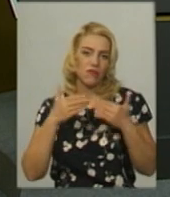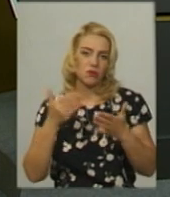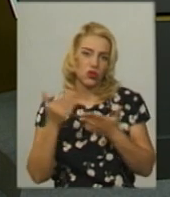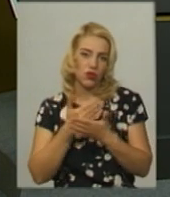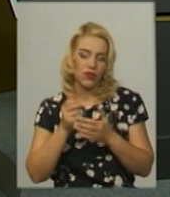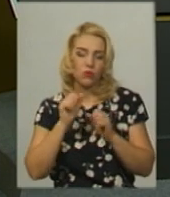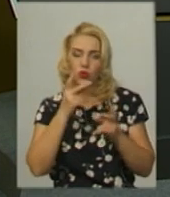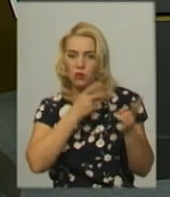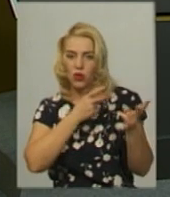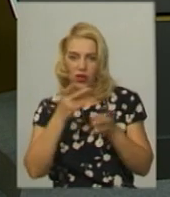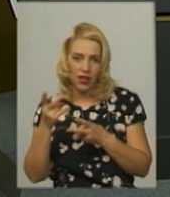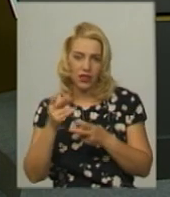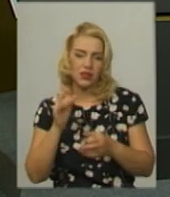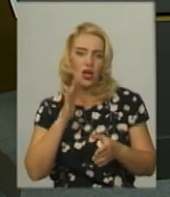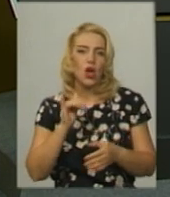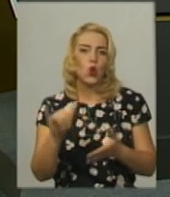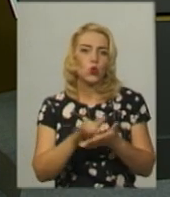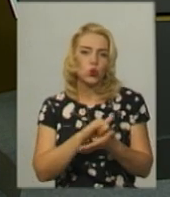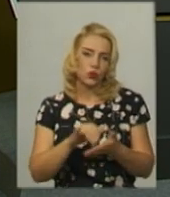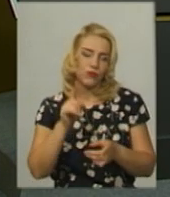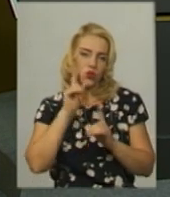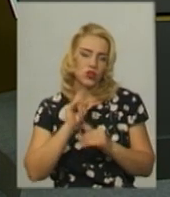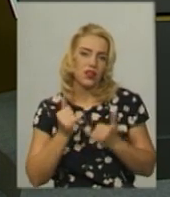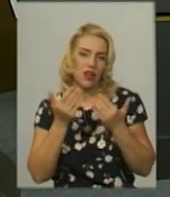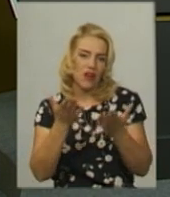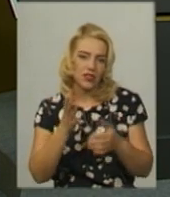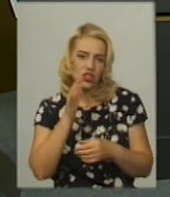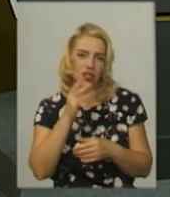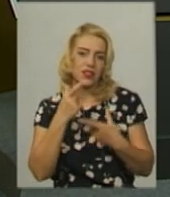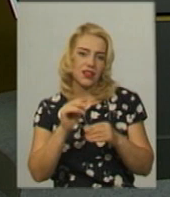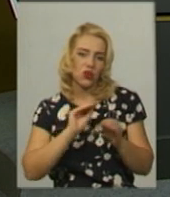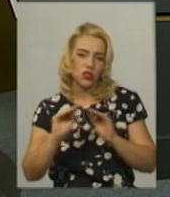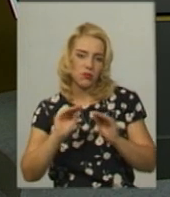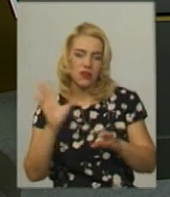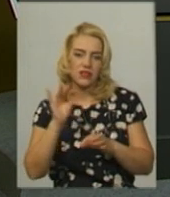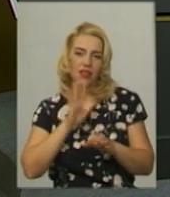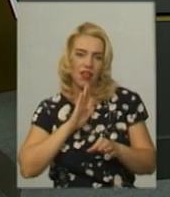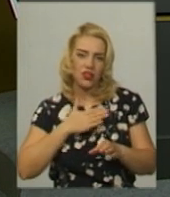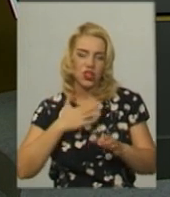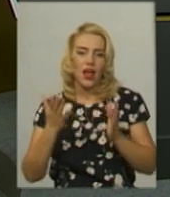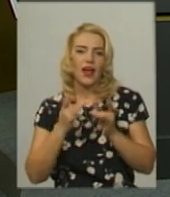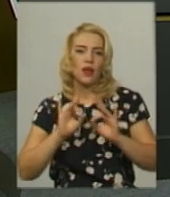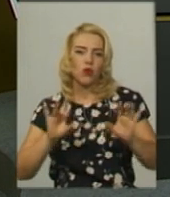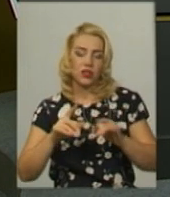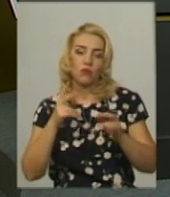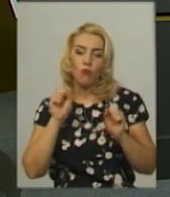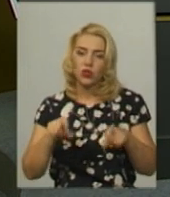можете переглядати в мережі YouTube у зручний для вас час, де розміщені і всі наші репортажі та коментарі. Їх ви можете